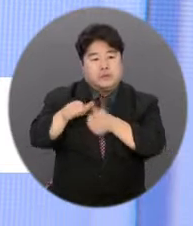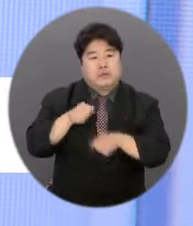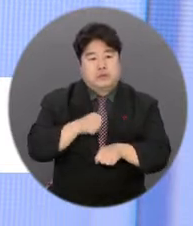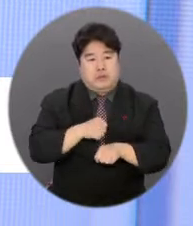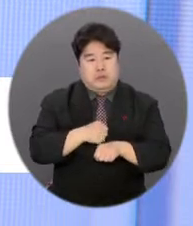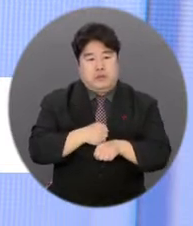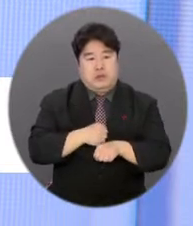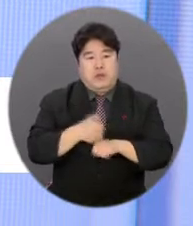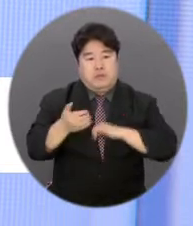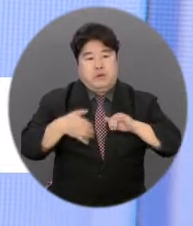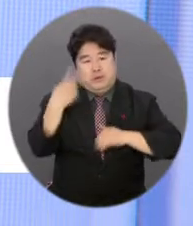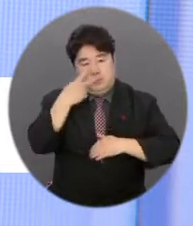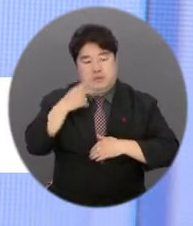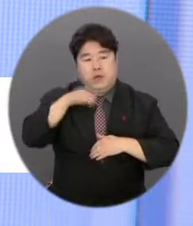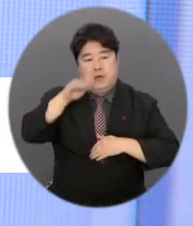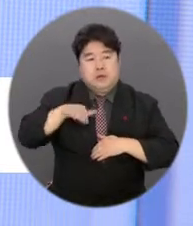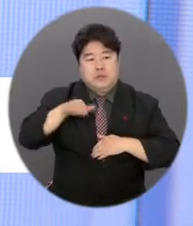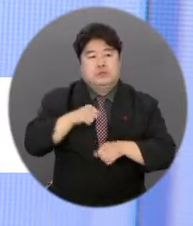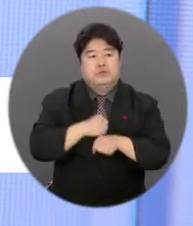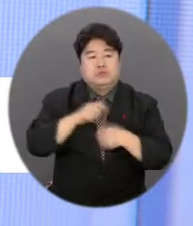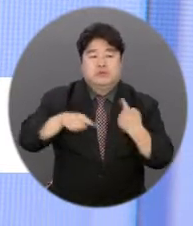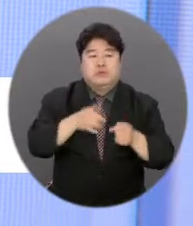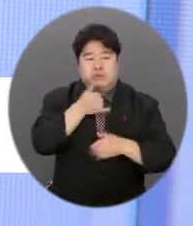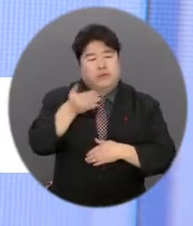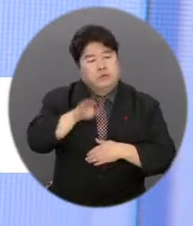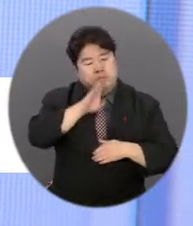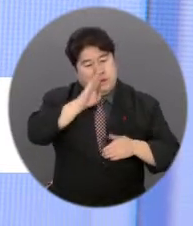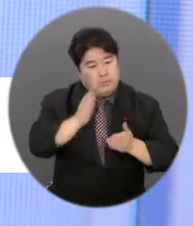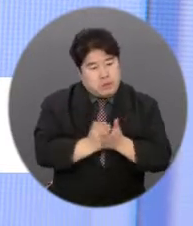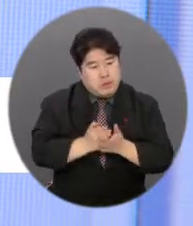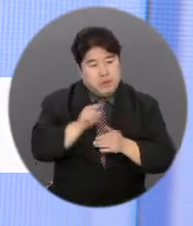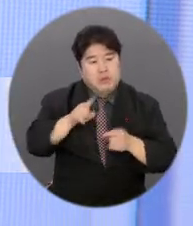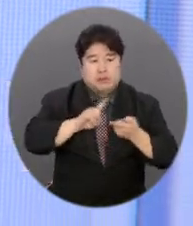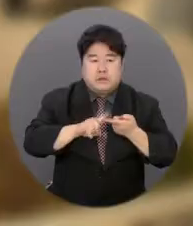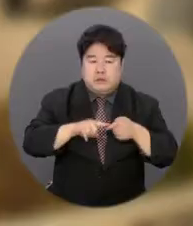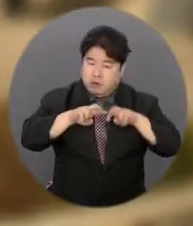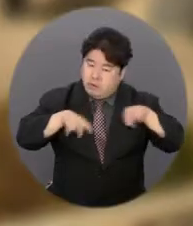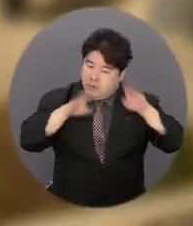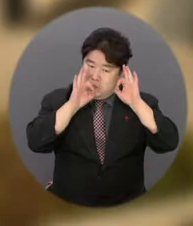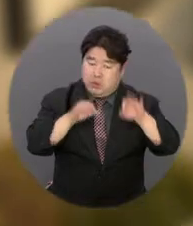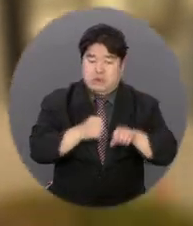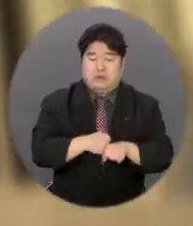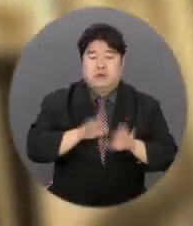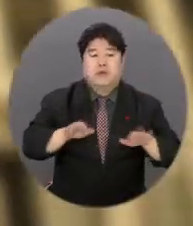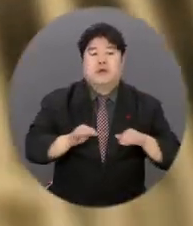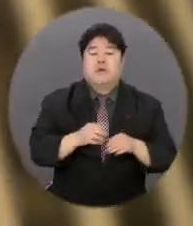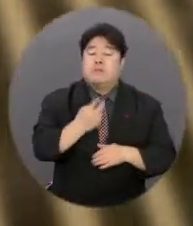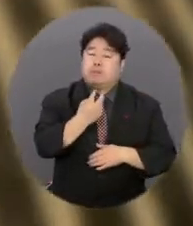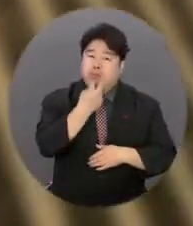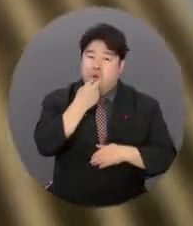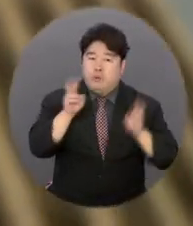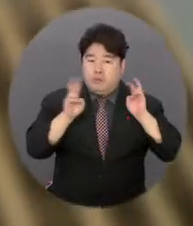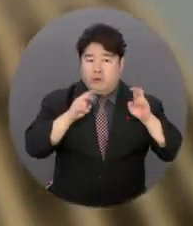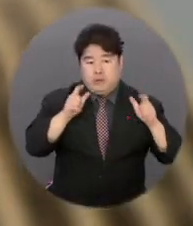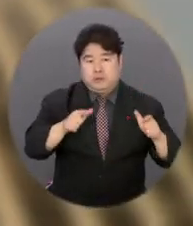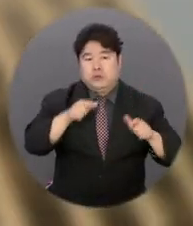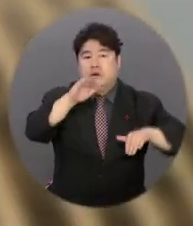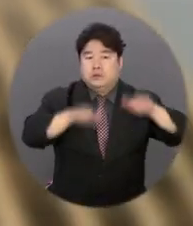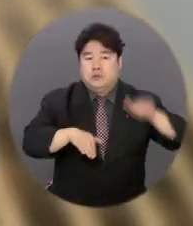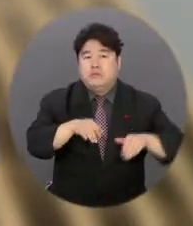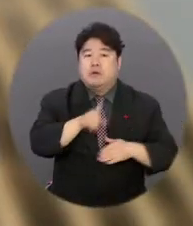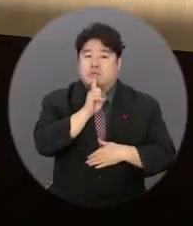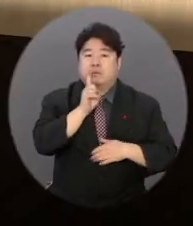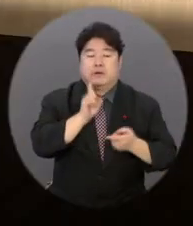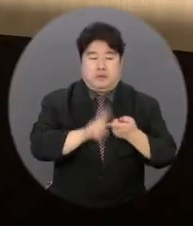운영할 수 있다 앞에 아니지 어디냐 그 다음부터 갈 시에 한편 해당 보험사 측은 지옥 차별이라는